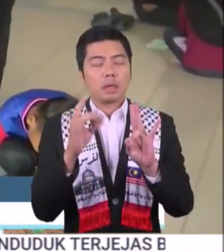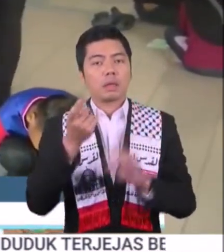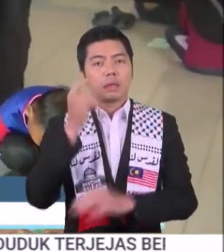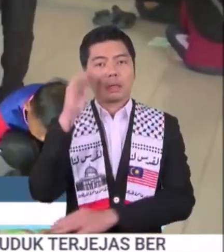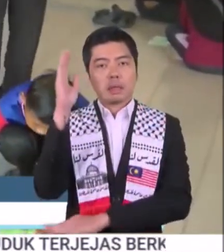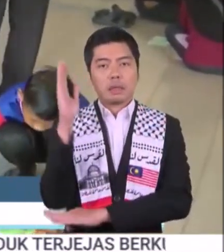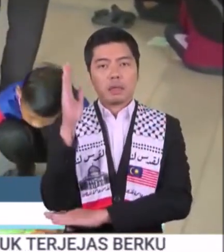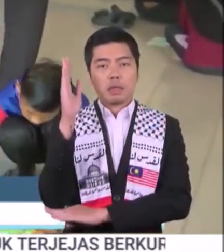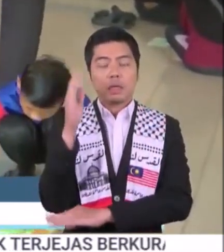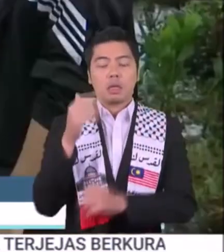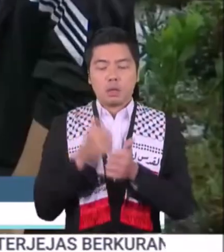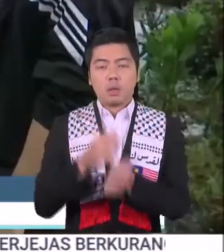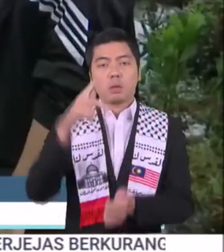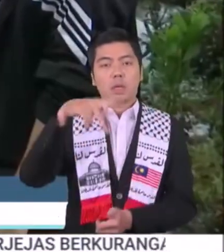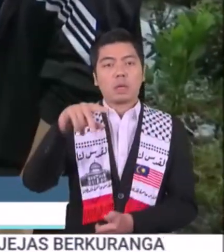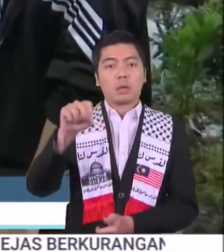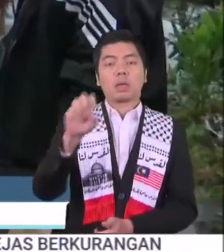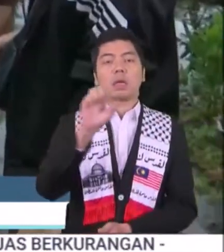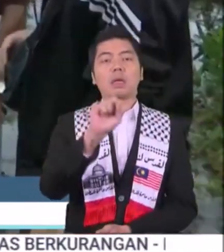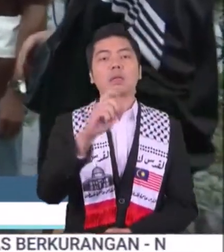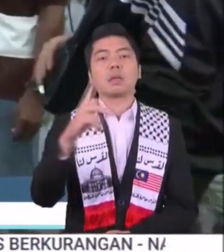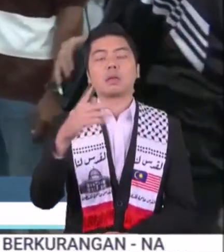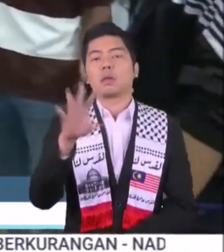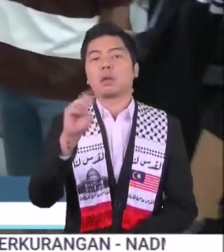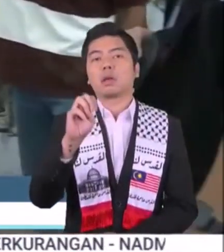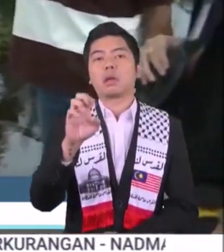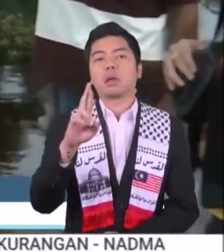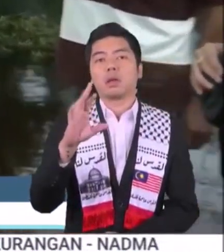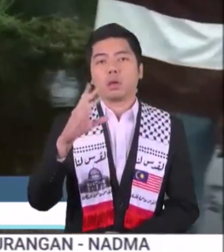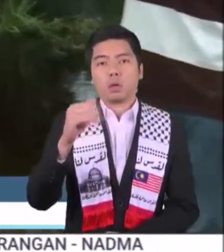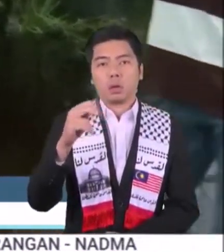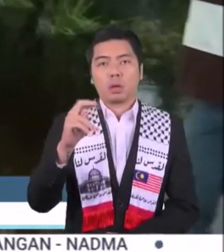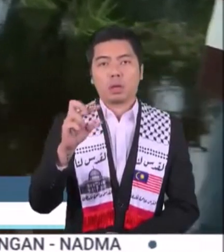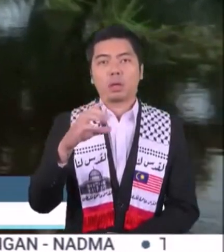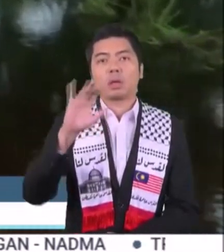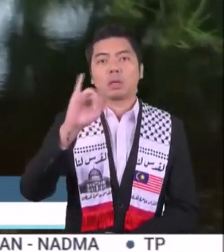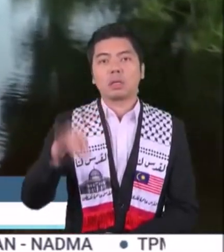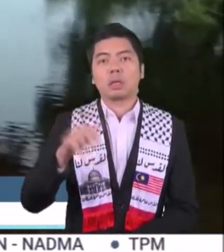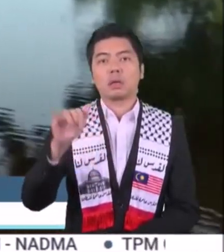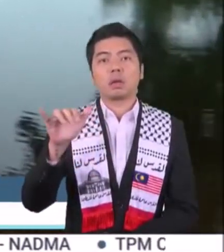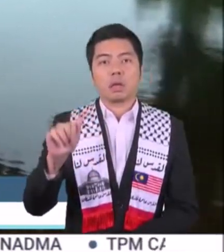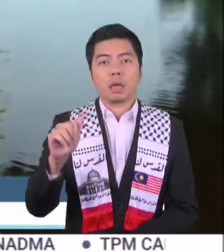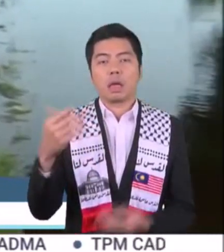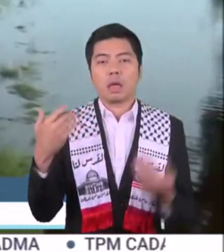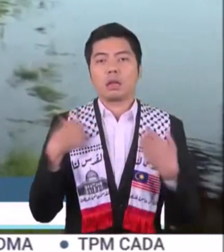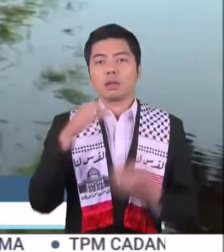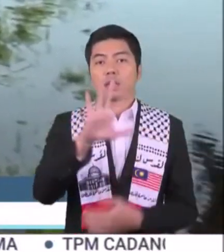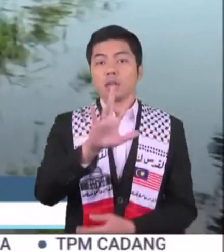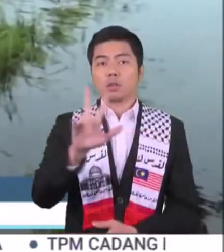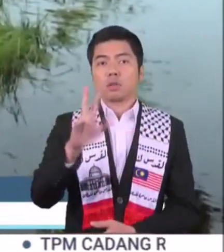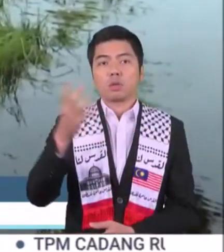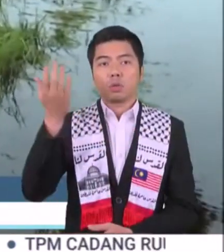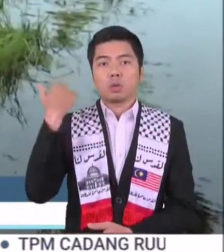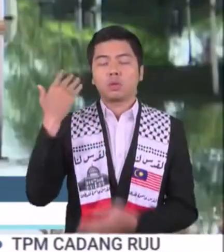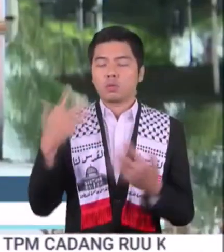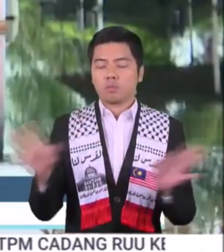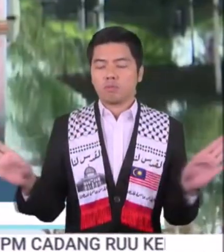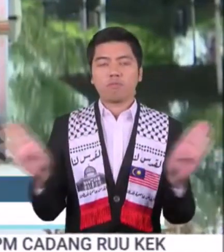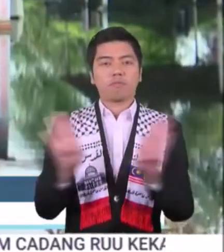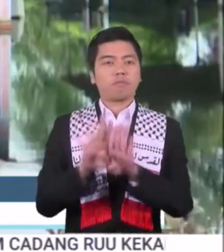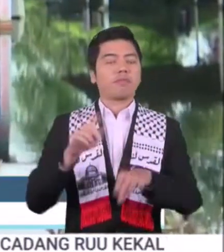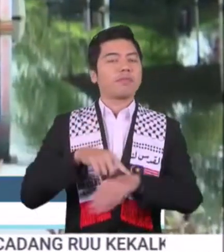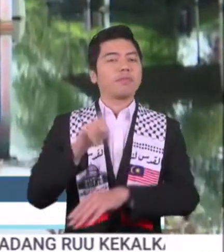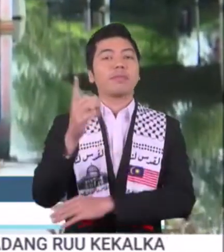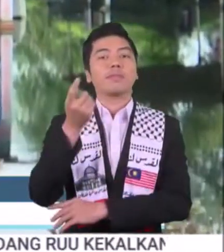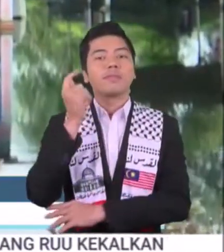tengah hari tadi berikutan PPS SK mercong Jaya yang menempatkan 533 penduduk sebelum ini ditutup pada